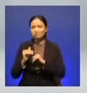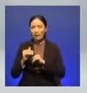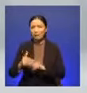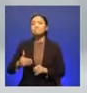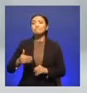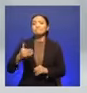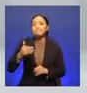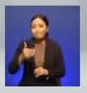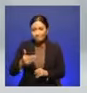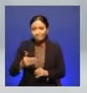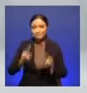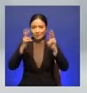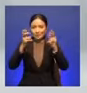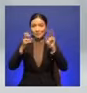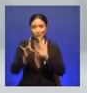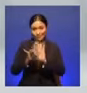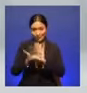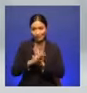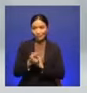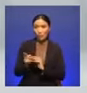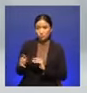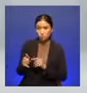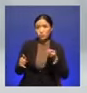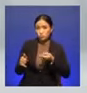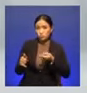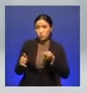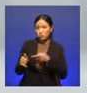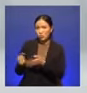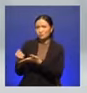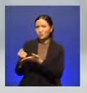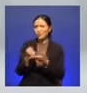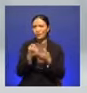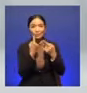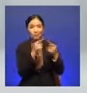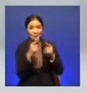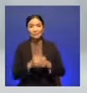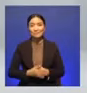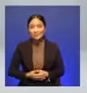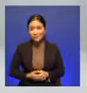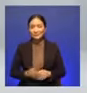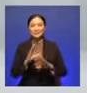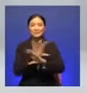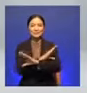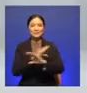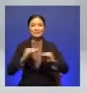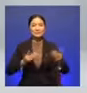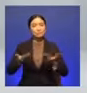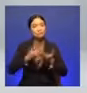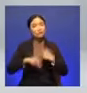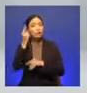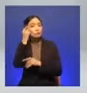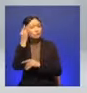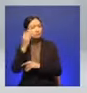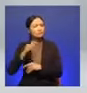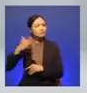ปสู่เรื่องสุดท้ายก่อนแล้วเดี๋ยวพี่กระลอกอยู่กับเรานะคะเพื่อจะช่วยกันตอบข้อซักถามแล้วก็แลกเปลี่ยนโดยเฉพาะเรื่องมุมมอง